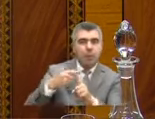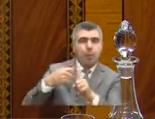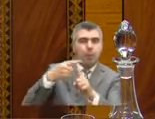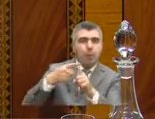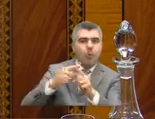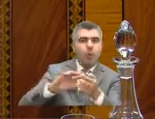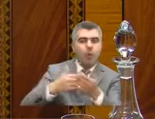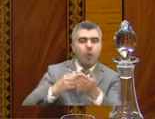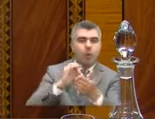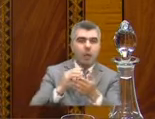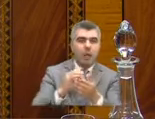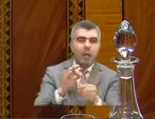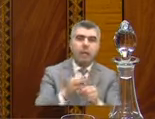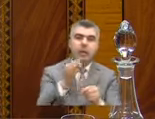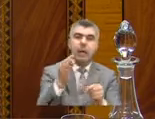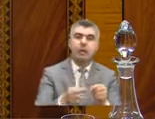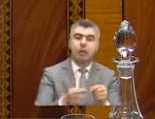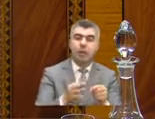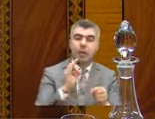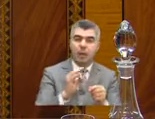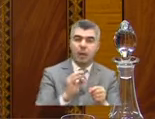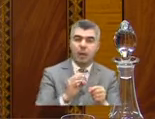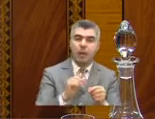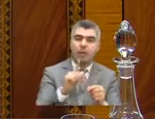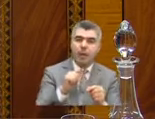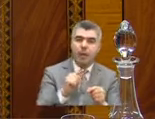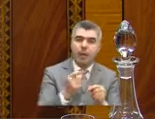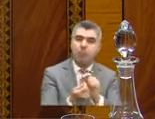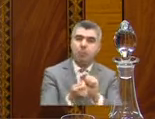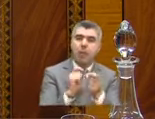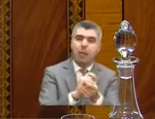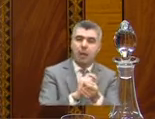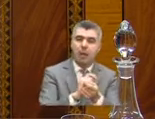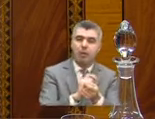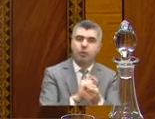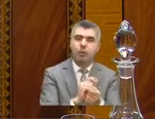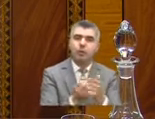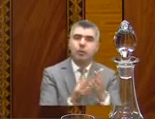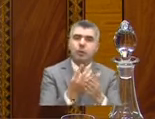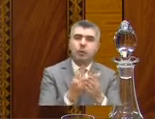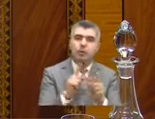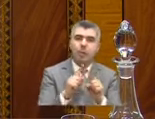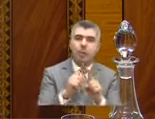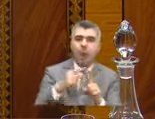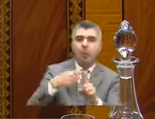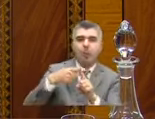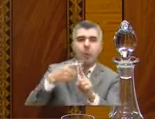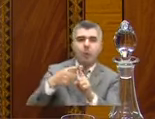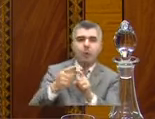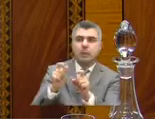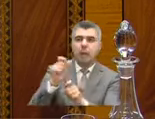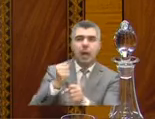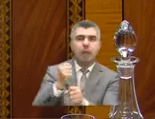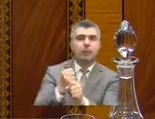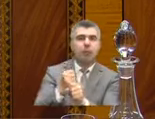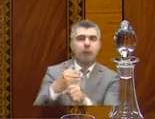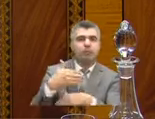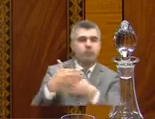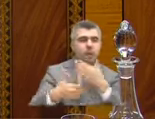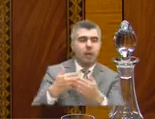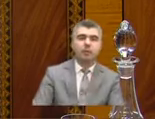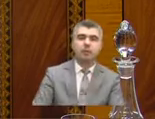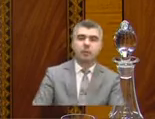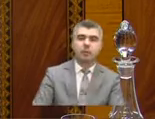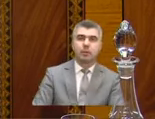على قاعدة إنتاجية أكثر تنوعاً وأكثر خلقاً لمناصب الشغل. وهو التوجه